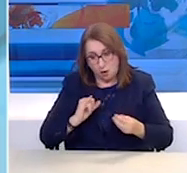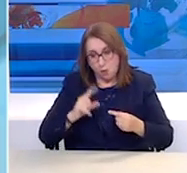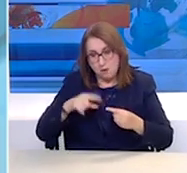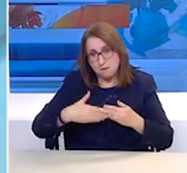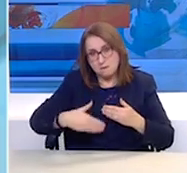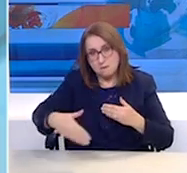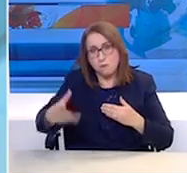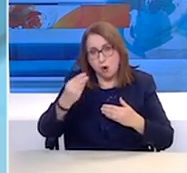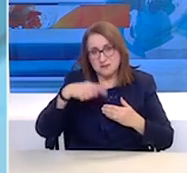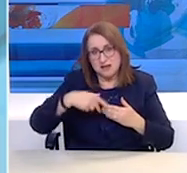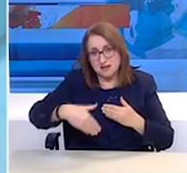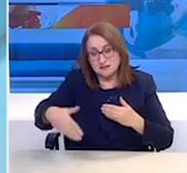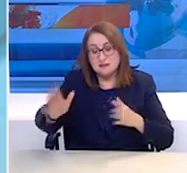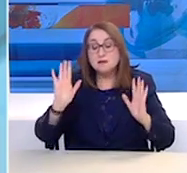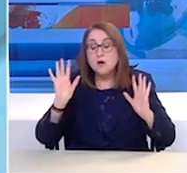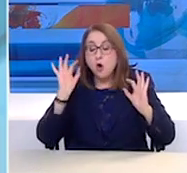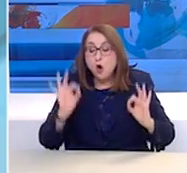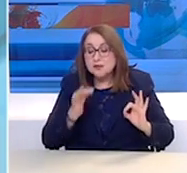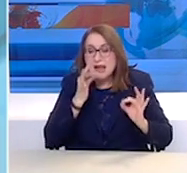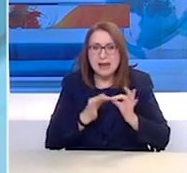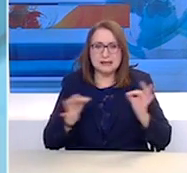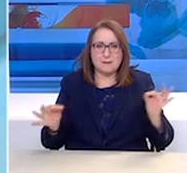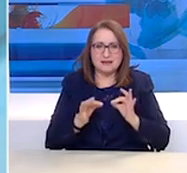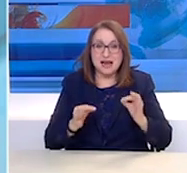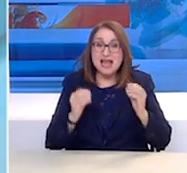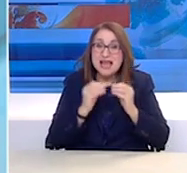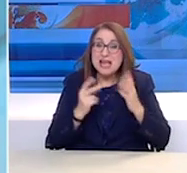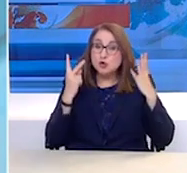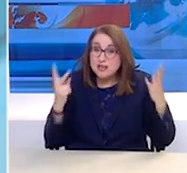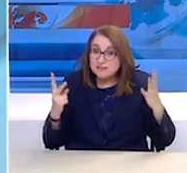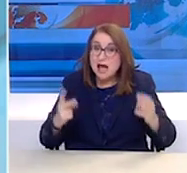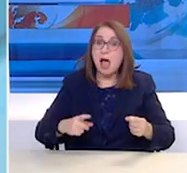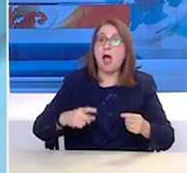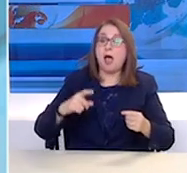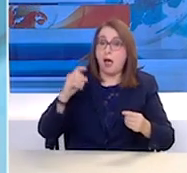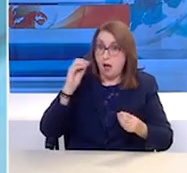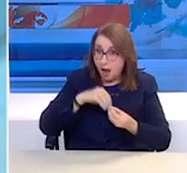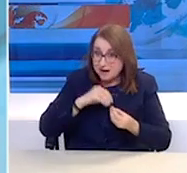λιγότερο από αυτό που λένε τα μέτρα. Και στις 27 Απριλίου να συζητήσουμε οτιδήποτε άλλο.